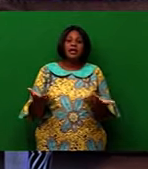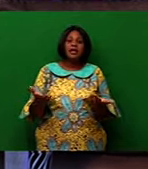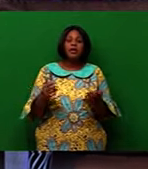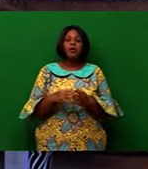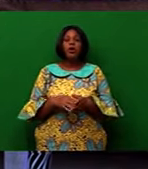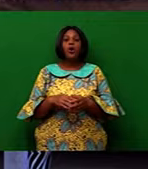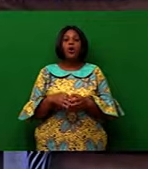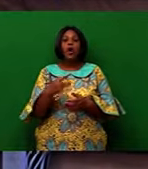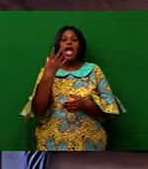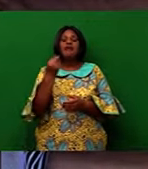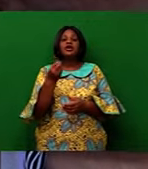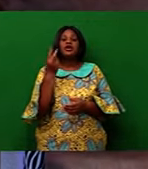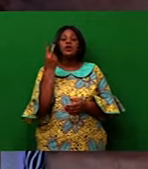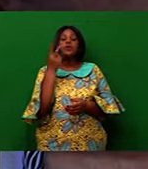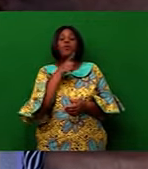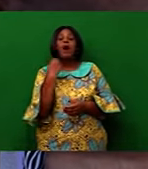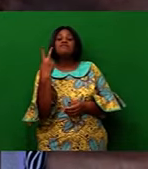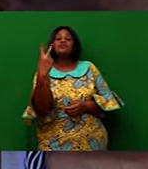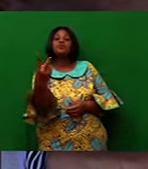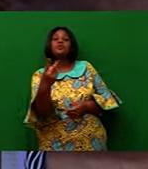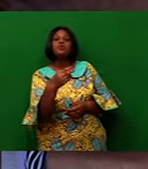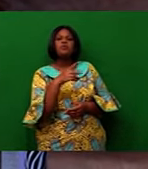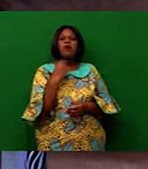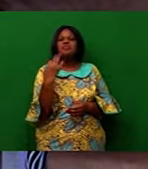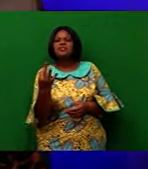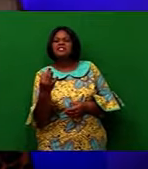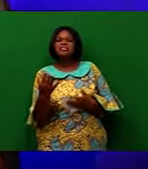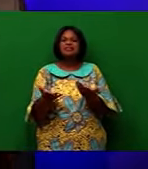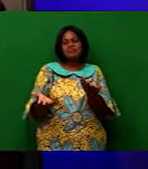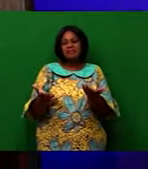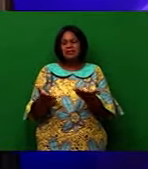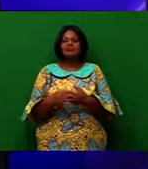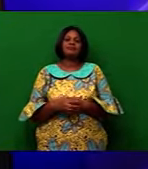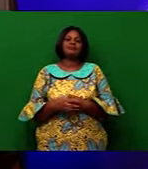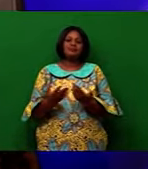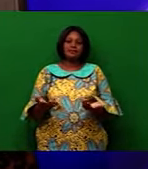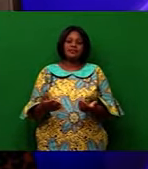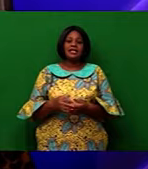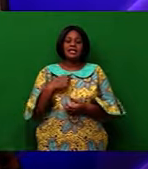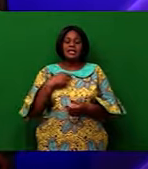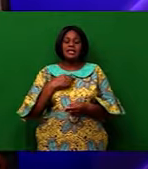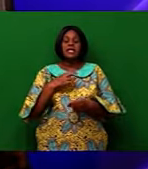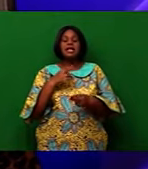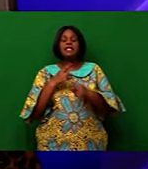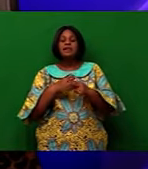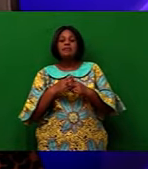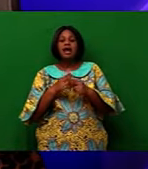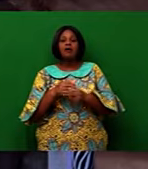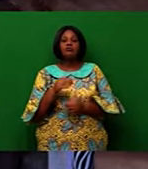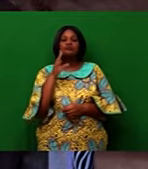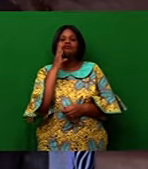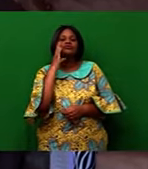kuti barika ndouya kwamuri sekuru zvisumei kwatiri ini inonzi sekuru mazorodze vetsika